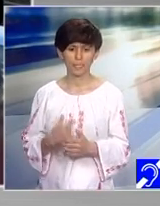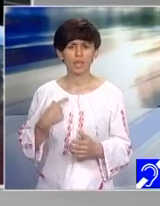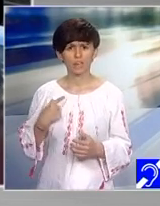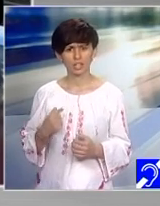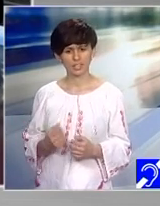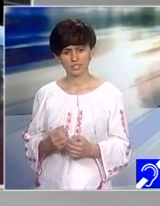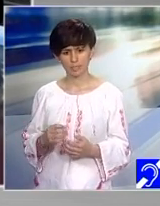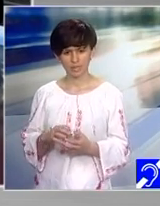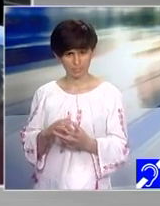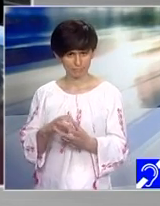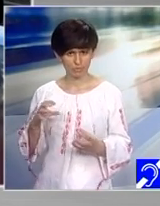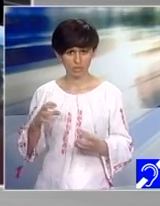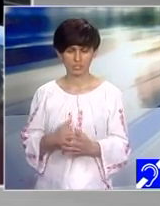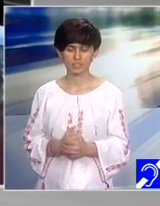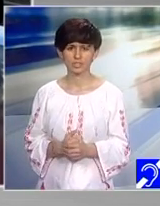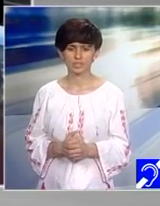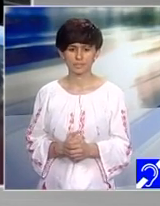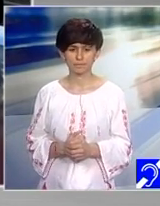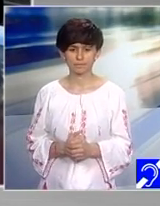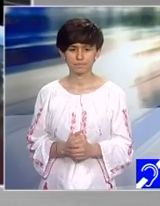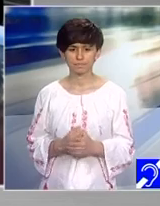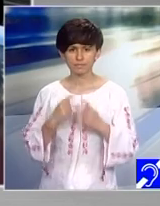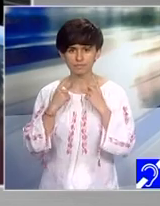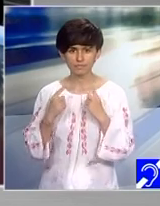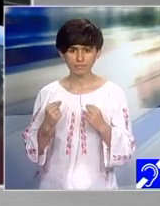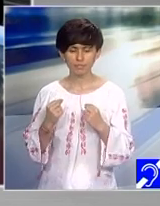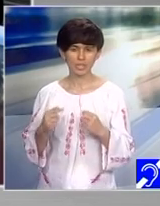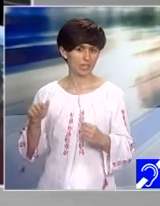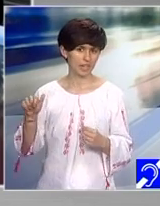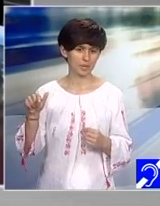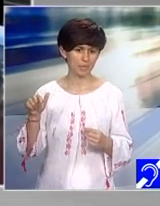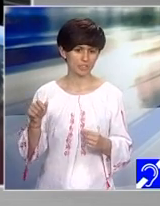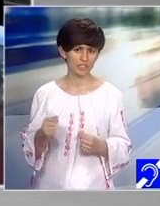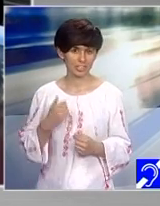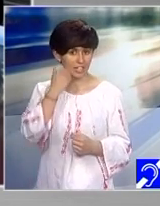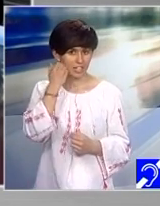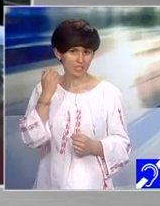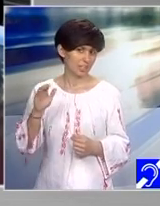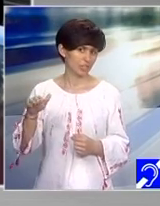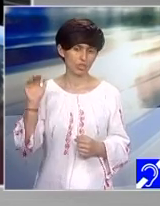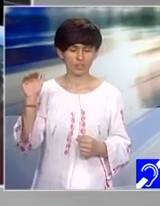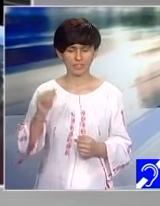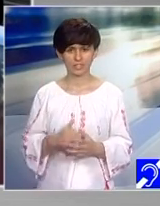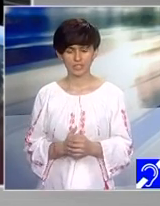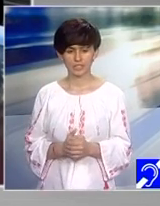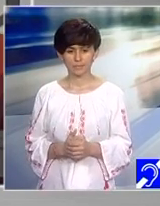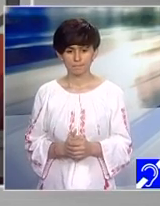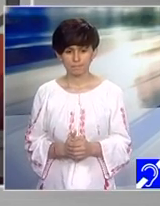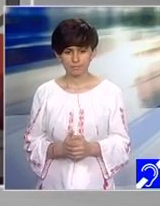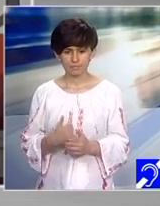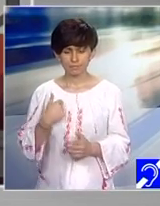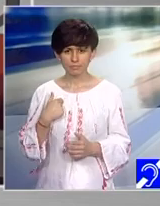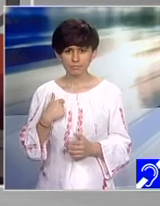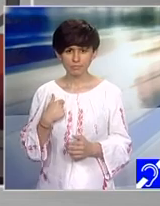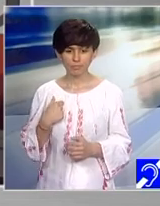într-adevăr. Ia spuneți-ne, cămeșa dumneavoastră, de când o aveți cămeșa și de cine asta ai făcut-o? Găsit undeva să spună în